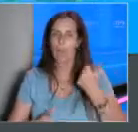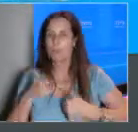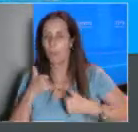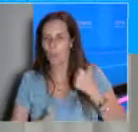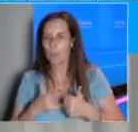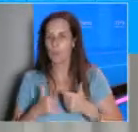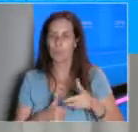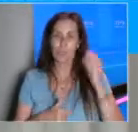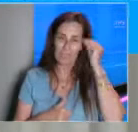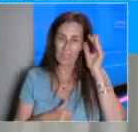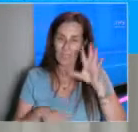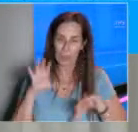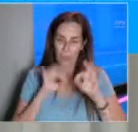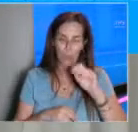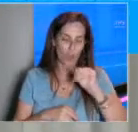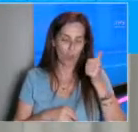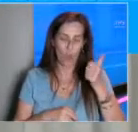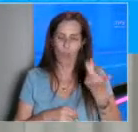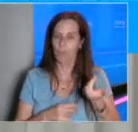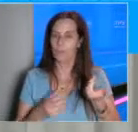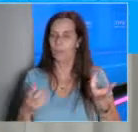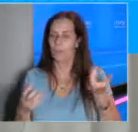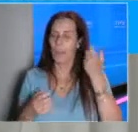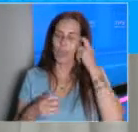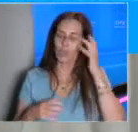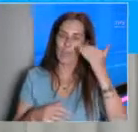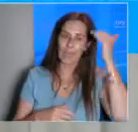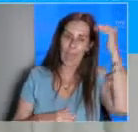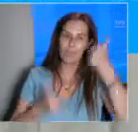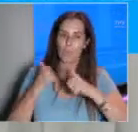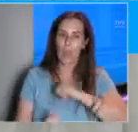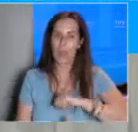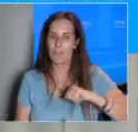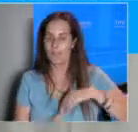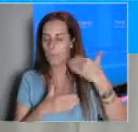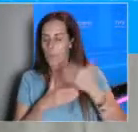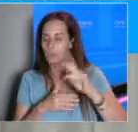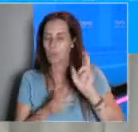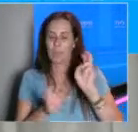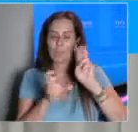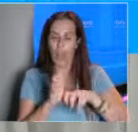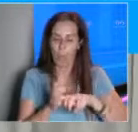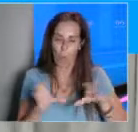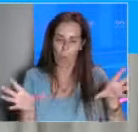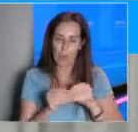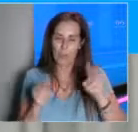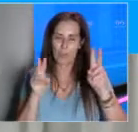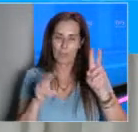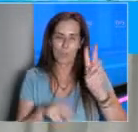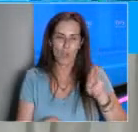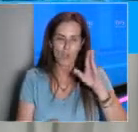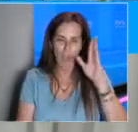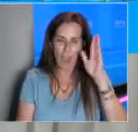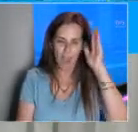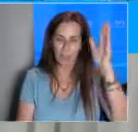רד, אני מזכיר את הבחירות הראשונות, חוסן ישראל, חשבו איך שגנץ ירוץ לבד, ואז בסוף כולם התחברו לקוקפיט, וראינו